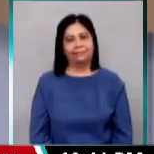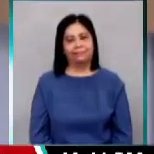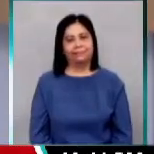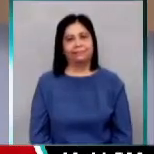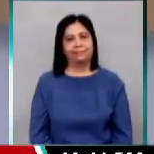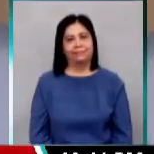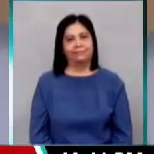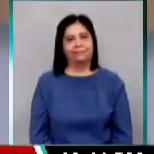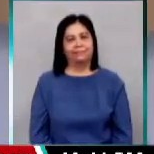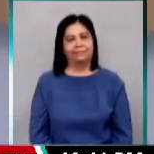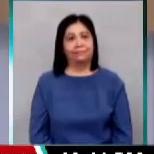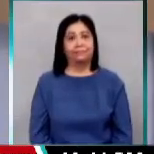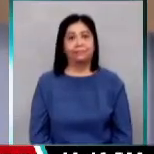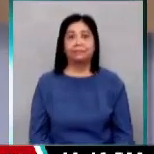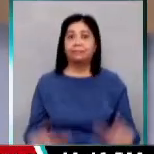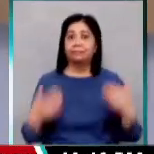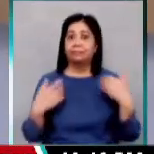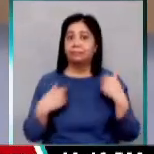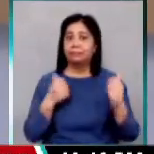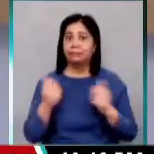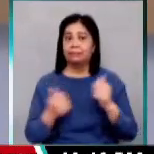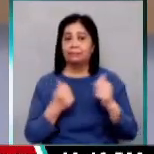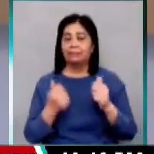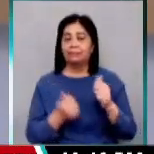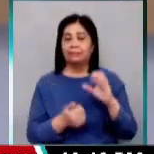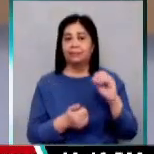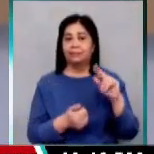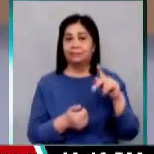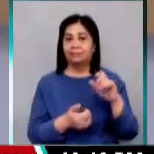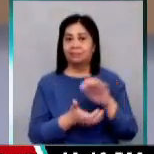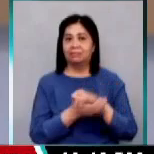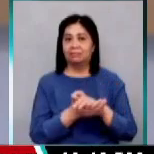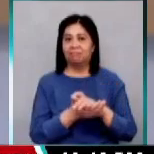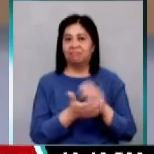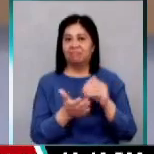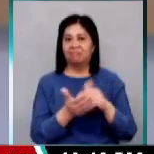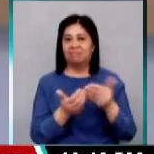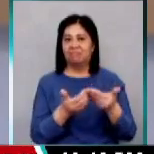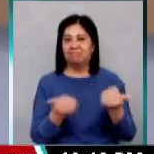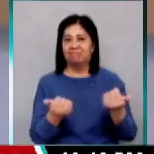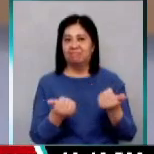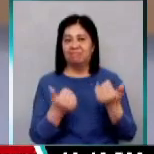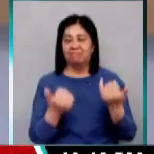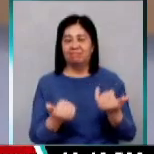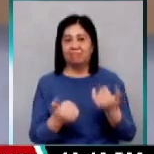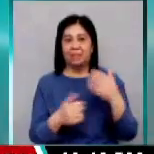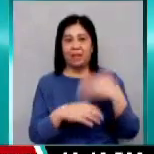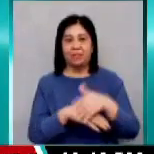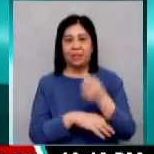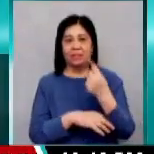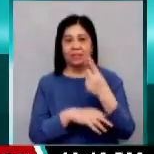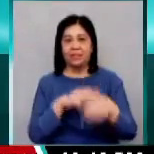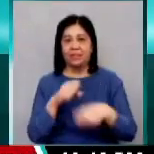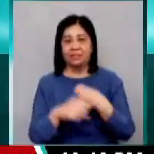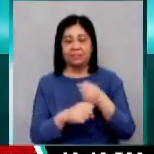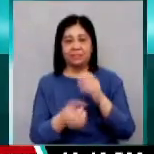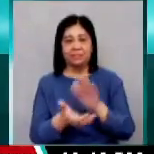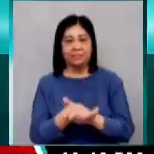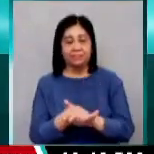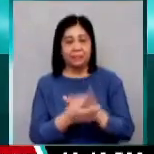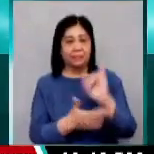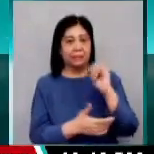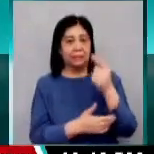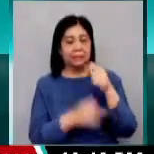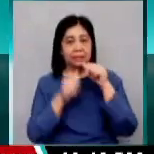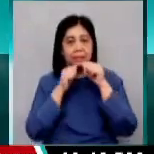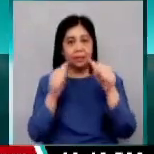May celebrity couple na namang naghiwalay, this time after 11 years of marriage. Sa Instagram, inanunsyo ng TV